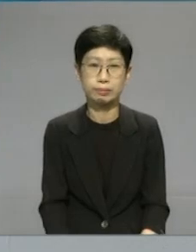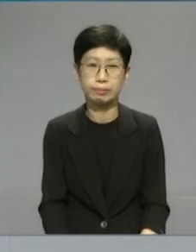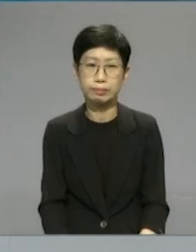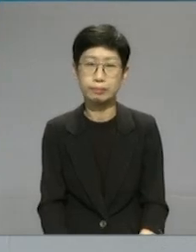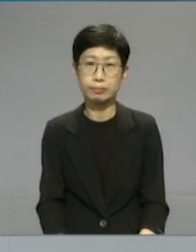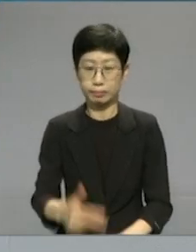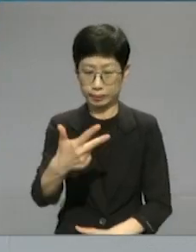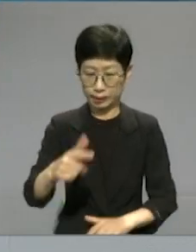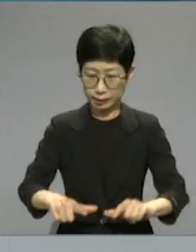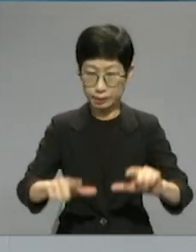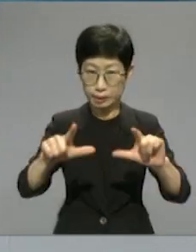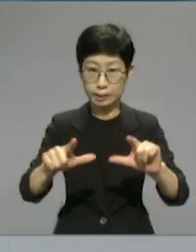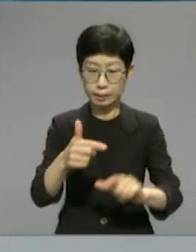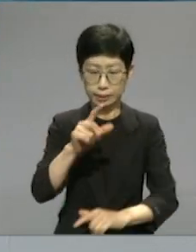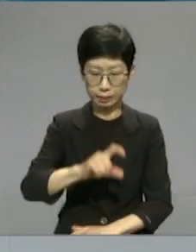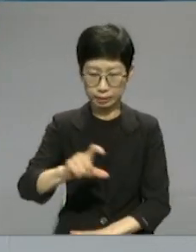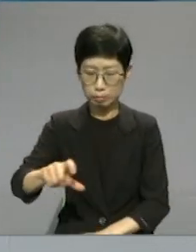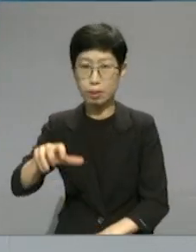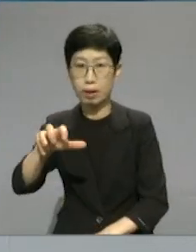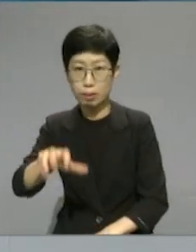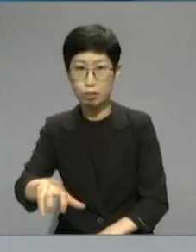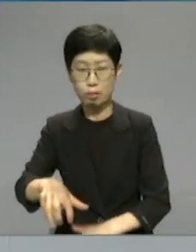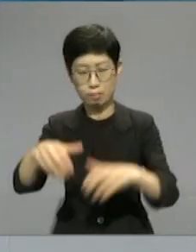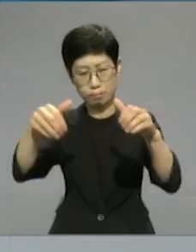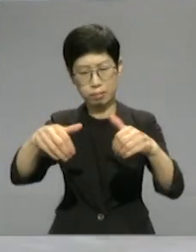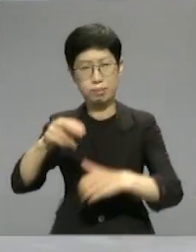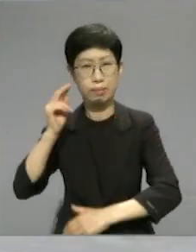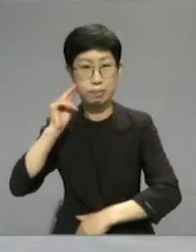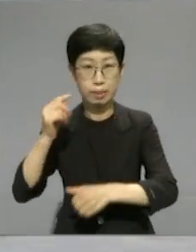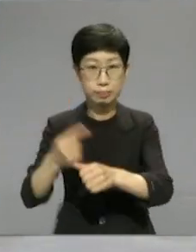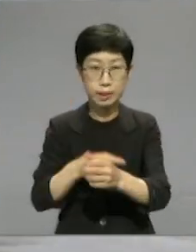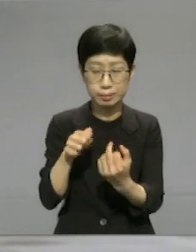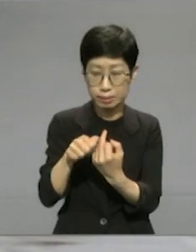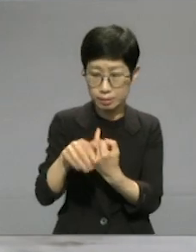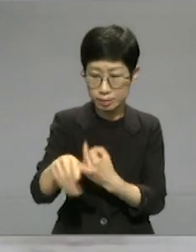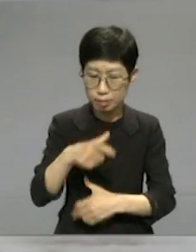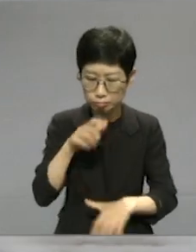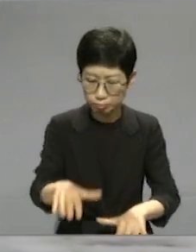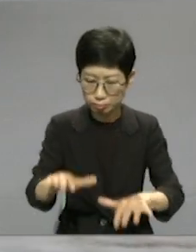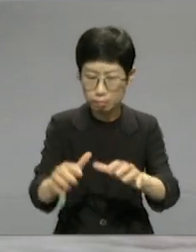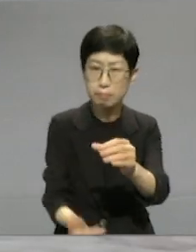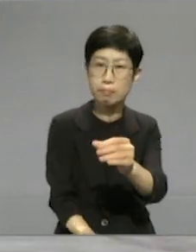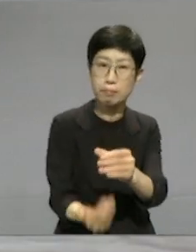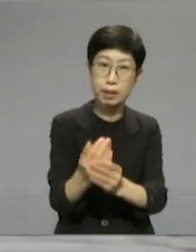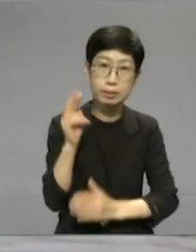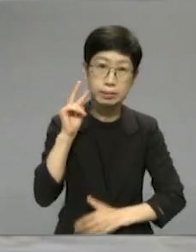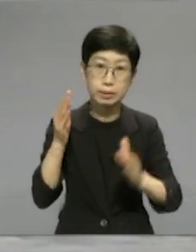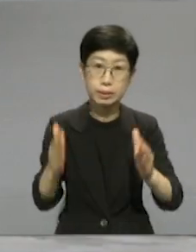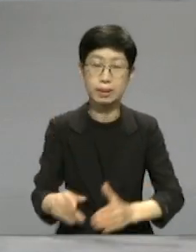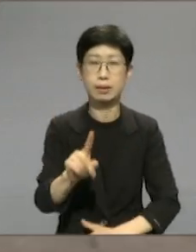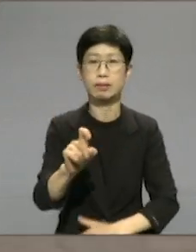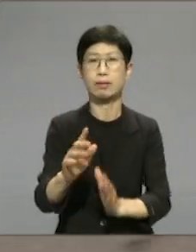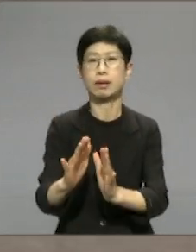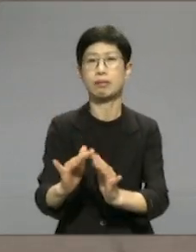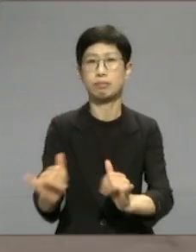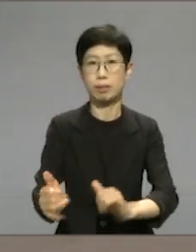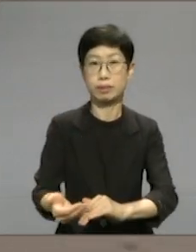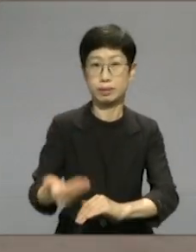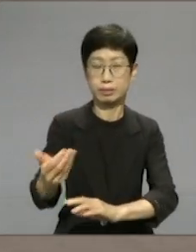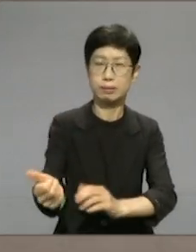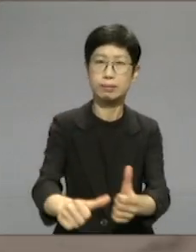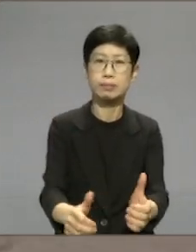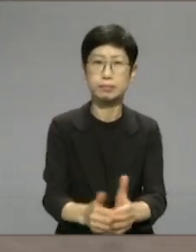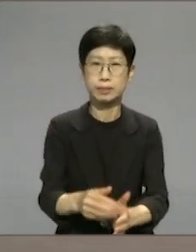현지 시간으로 7일 히말라야 네팔에서 몬순 폭우로 산사태와 홍수가 나 이틀 새 최소 11명이 숨졌다고 로이터통신